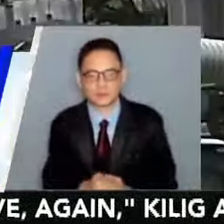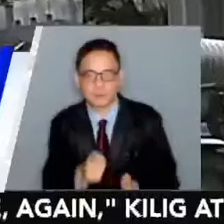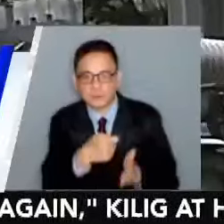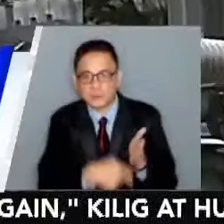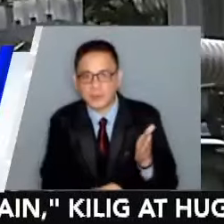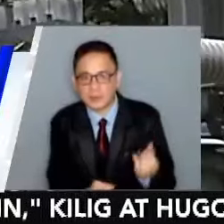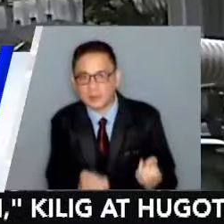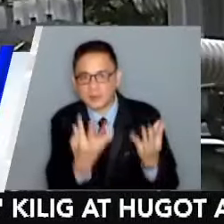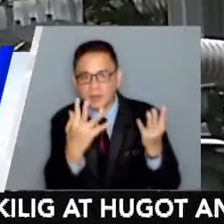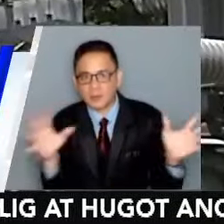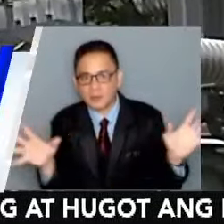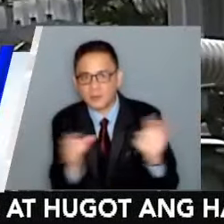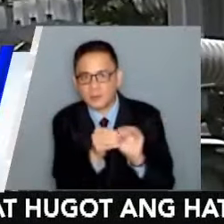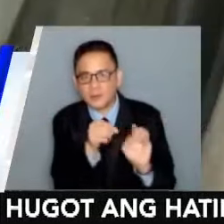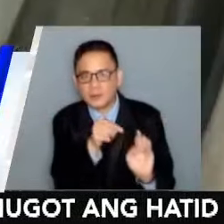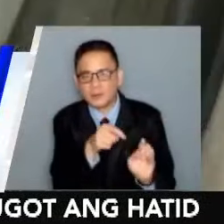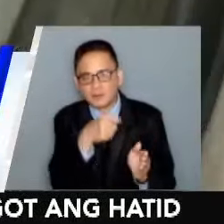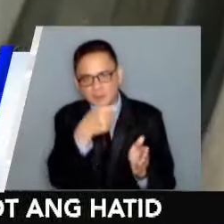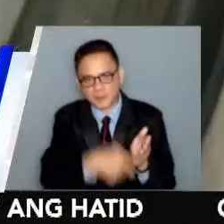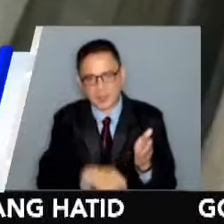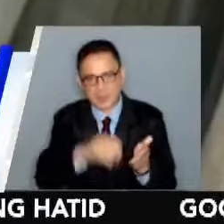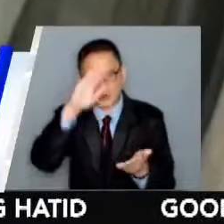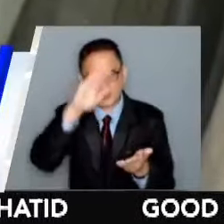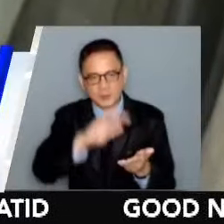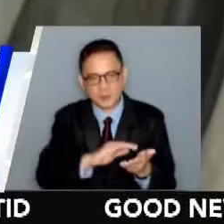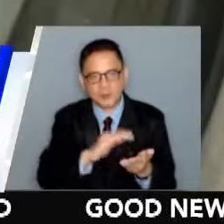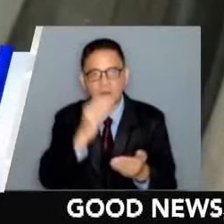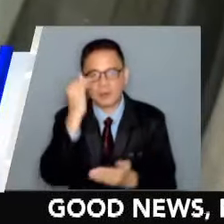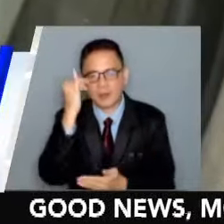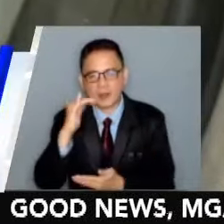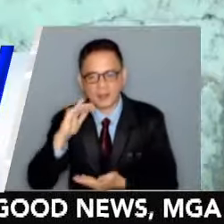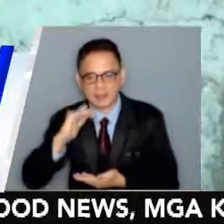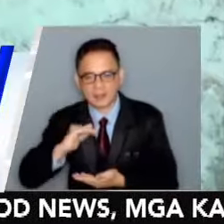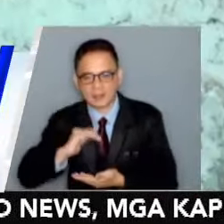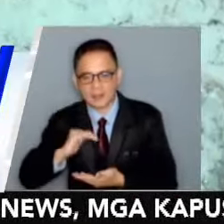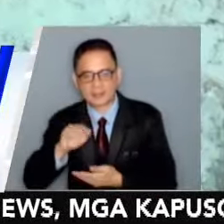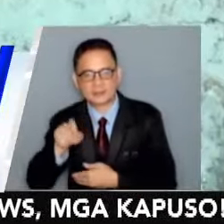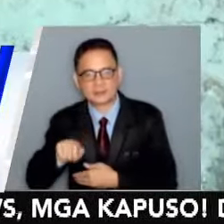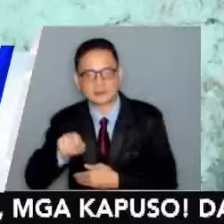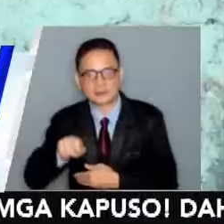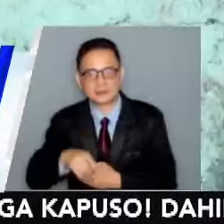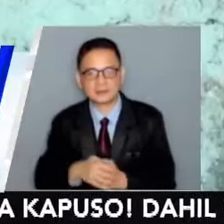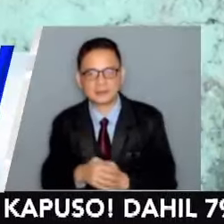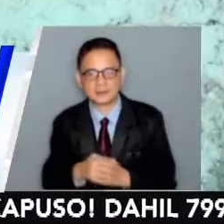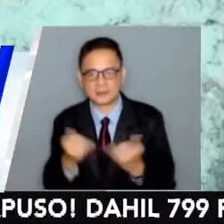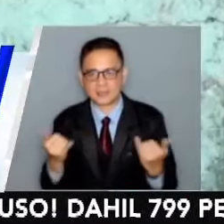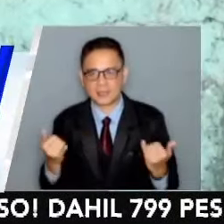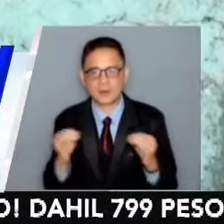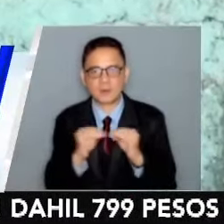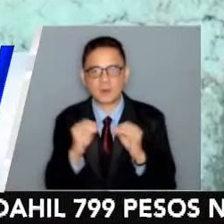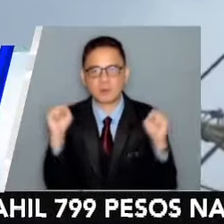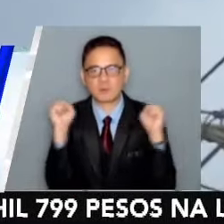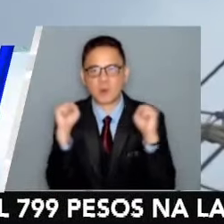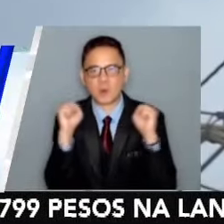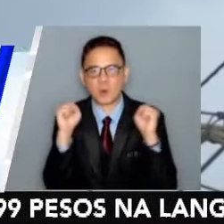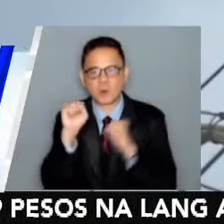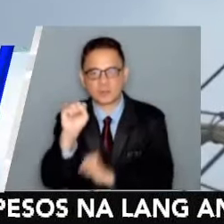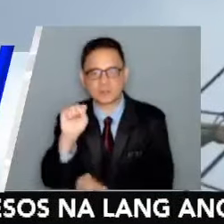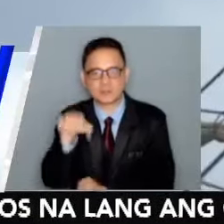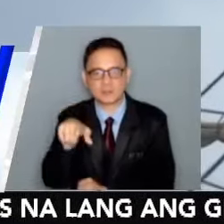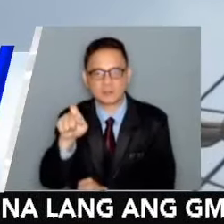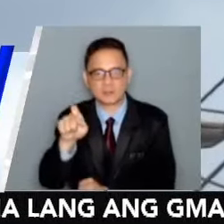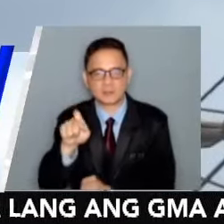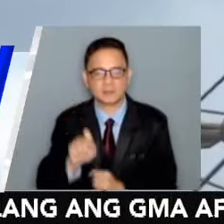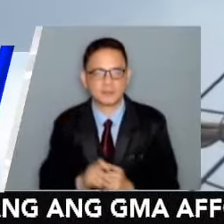Electricity Spot Market o WESM dulot ng mas mababang demand sa kuryente dahil lumamig ang panahon nitong Setyembre. Bukod dyan, natapos na